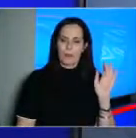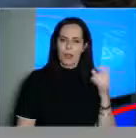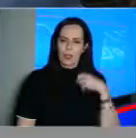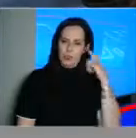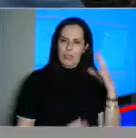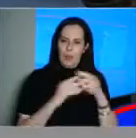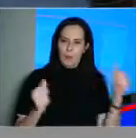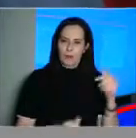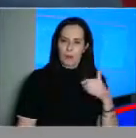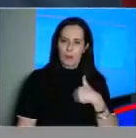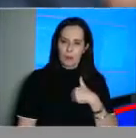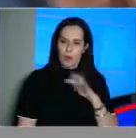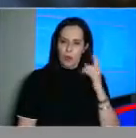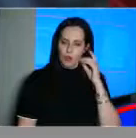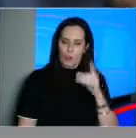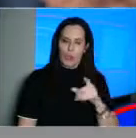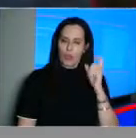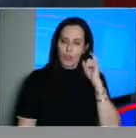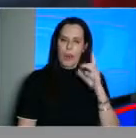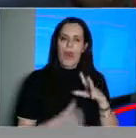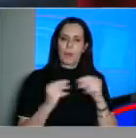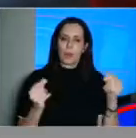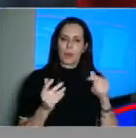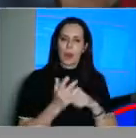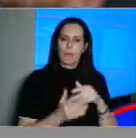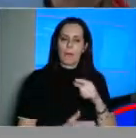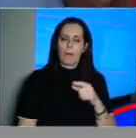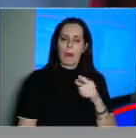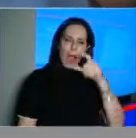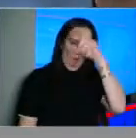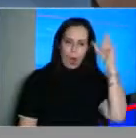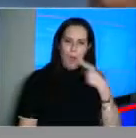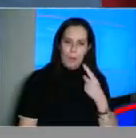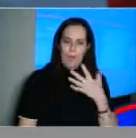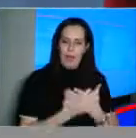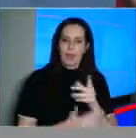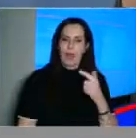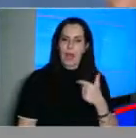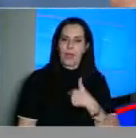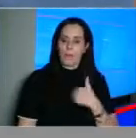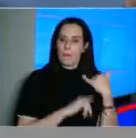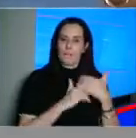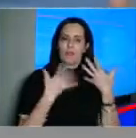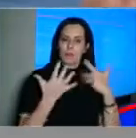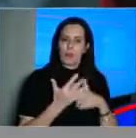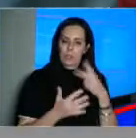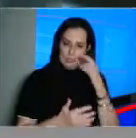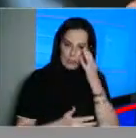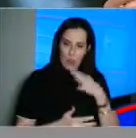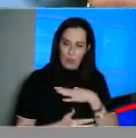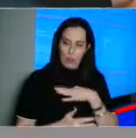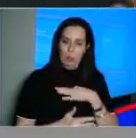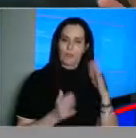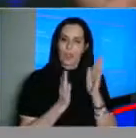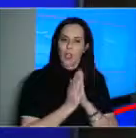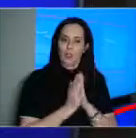היעלמות. אני כנראה לא שומע טוב. אתה שמעת היעלמות מהפה של האחות או מהעדים. אנחנו מביאים סיפור, שימו לב, אנחנו